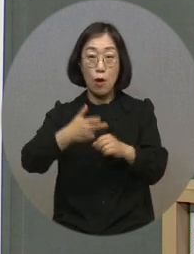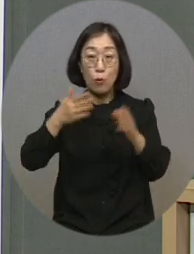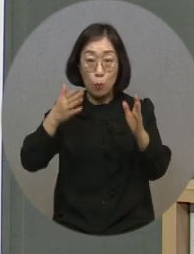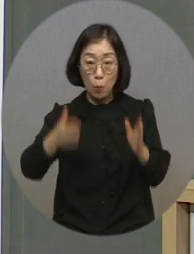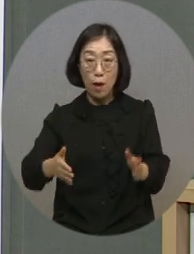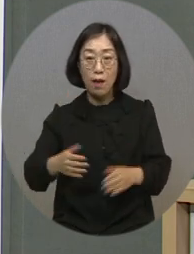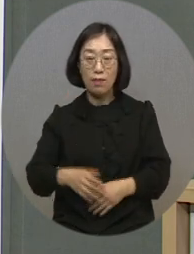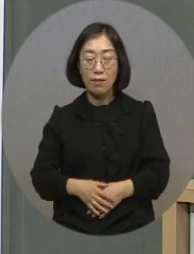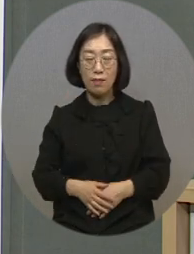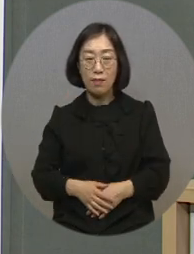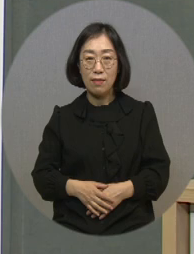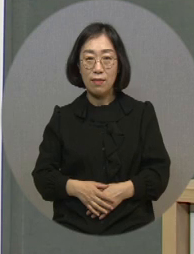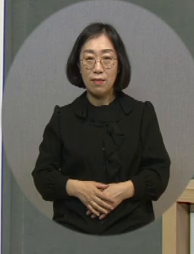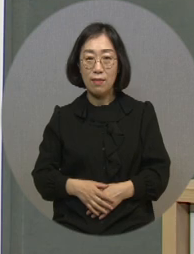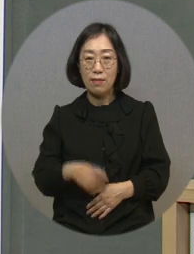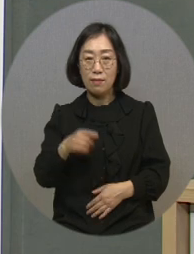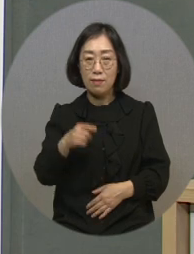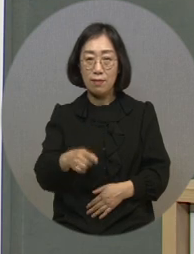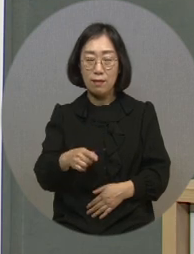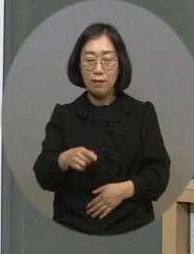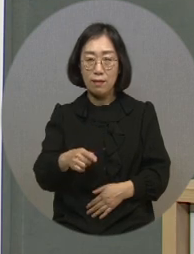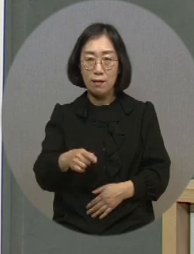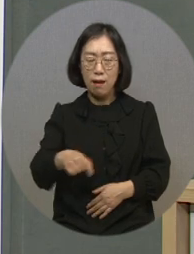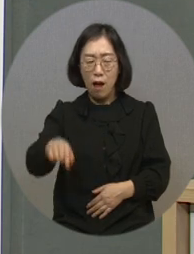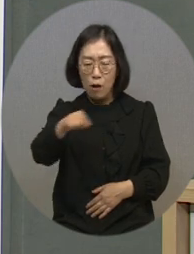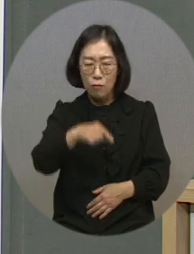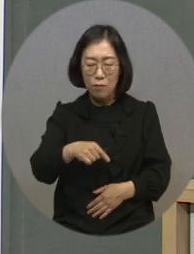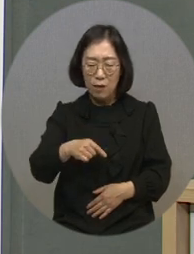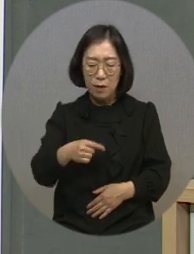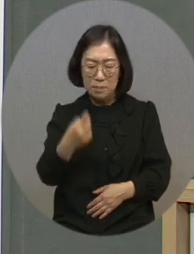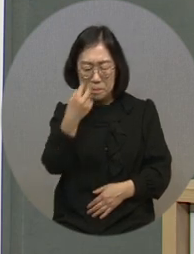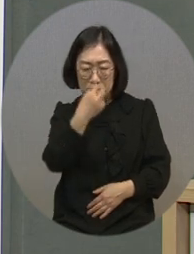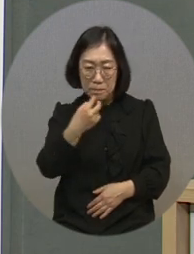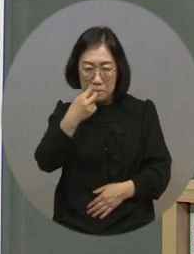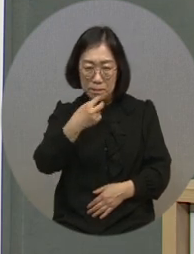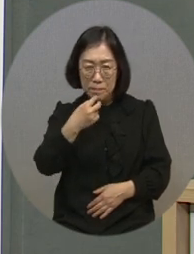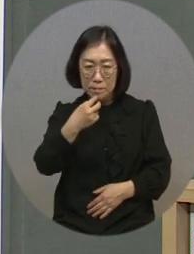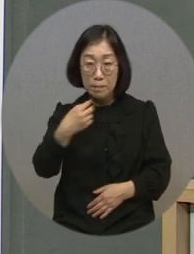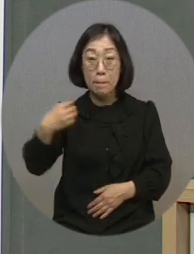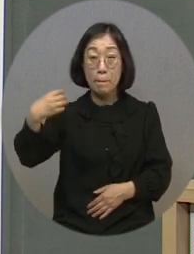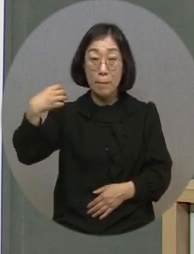예. 17년 동안 그 검사 생활을 하면서